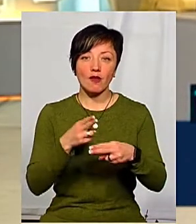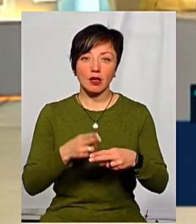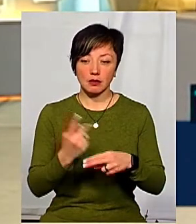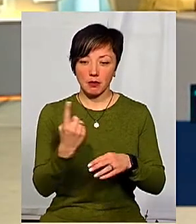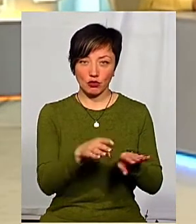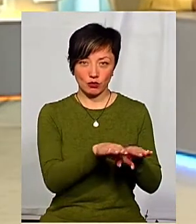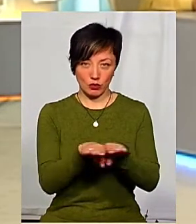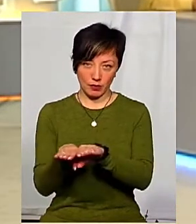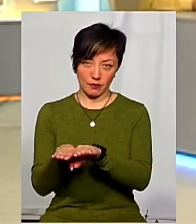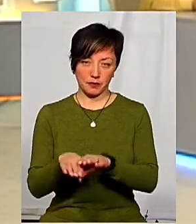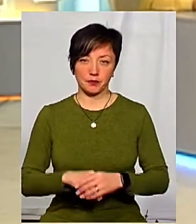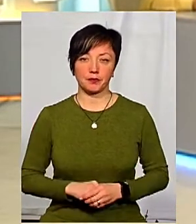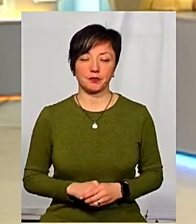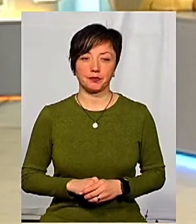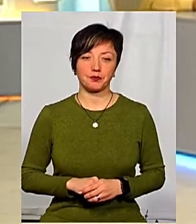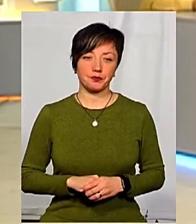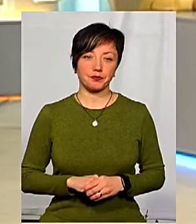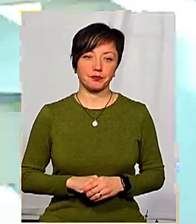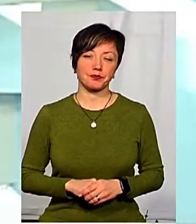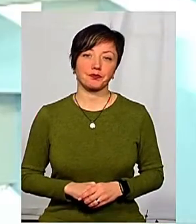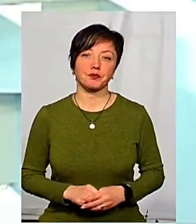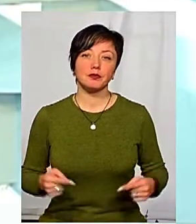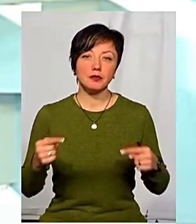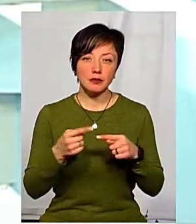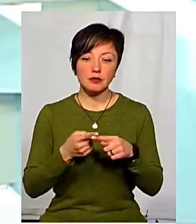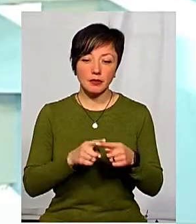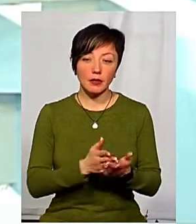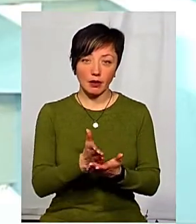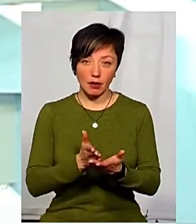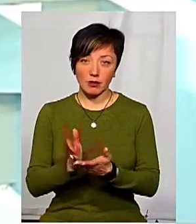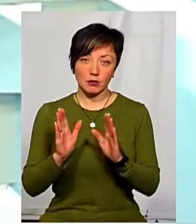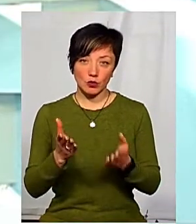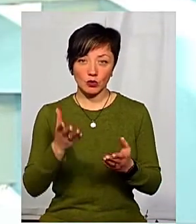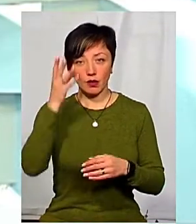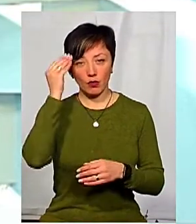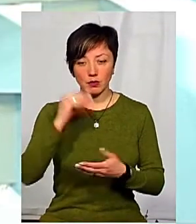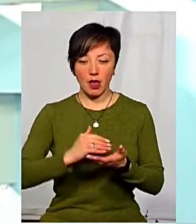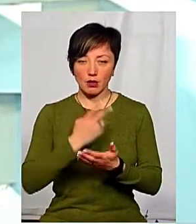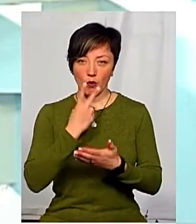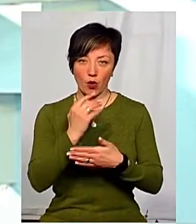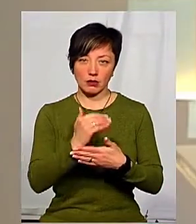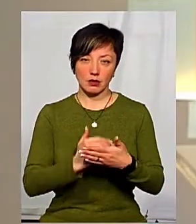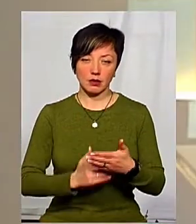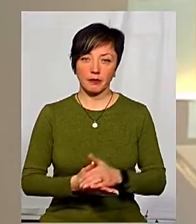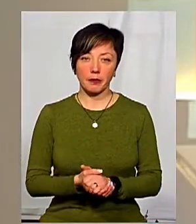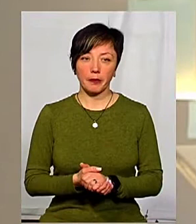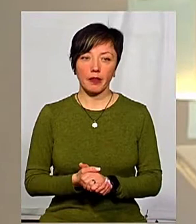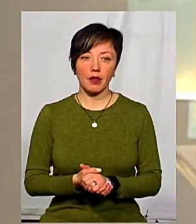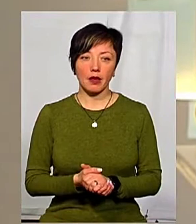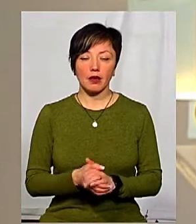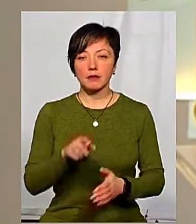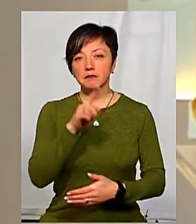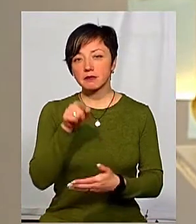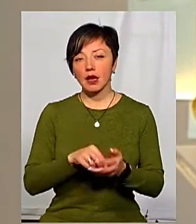профілактична робота, належна на первинному рівні. Саме оці напрямки і будуть братися за якісними показниками. Як можна